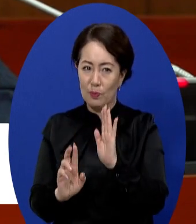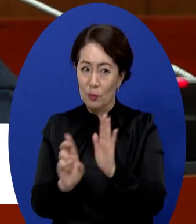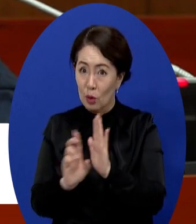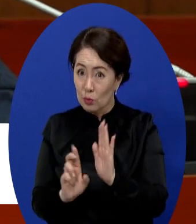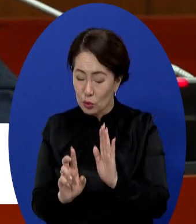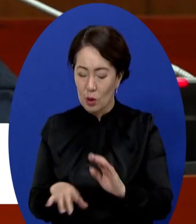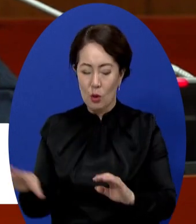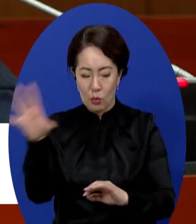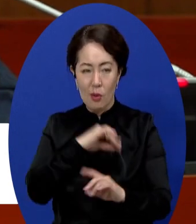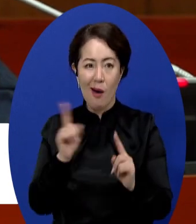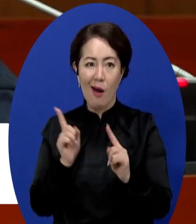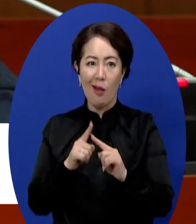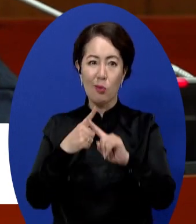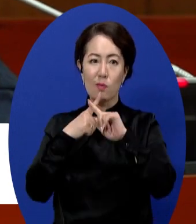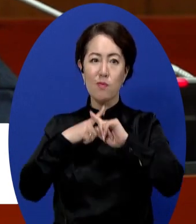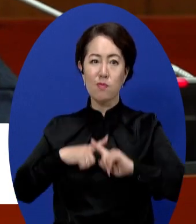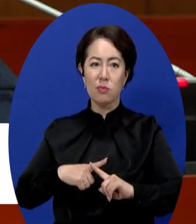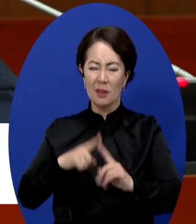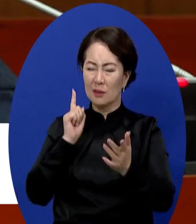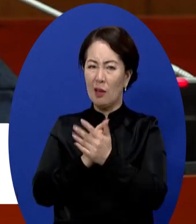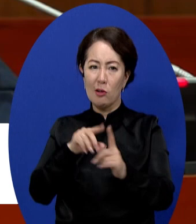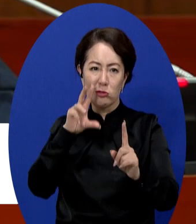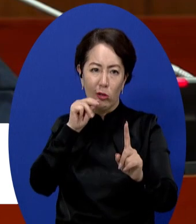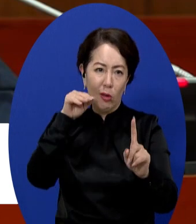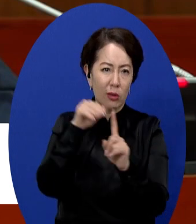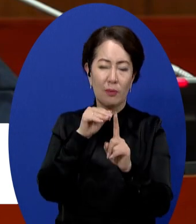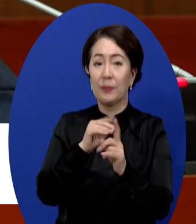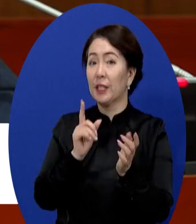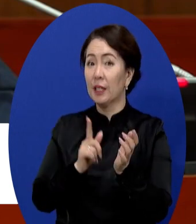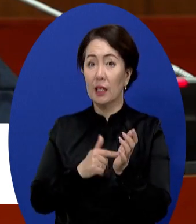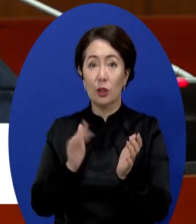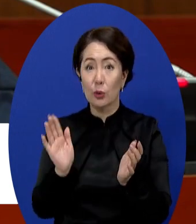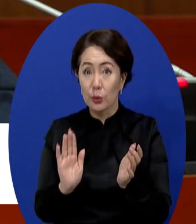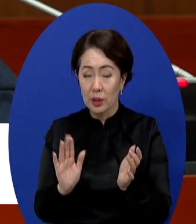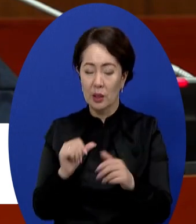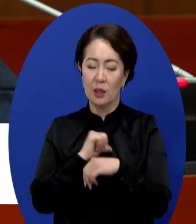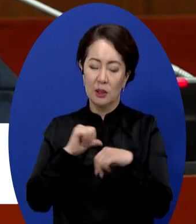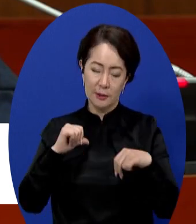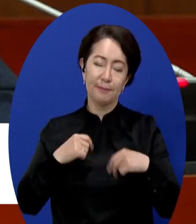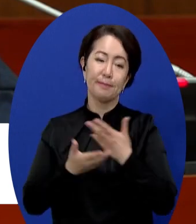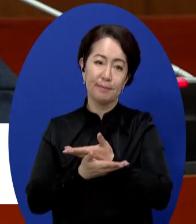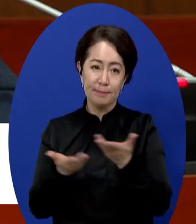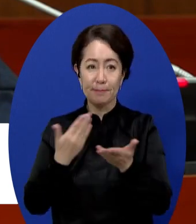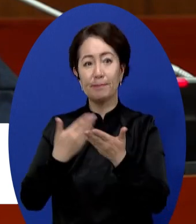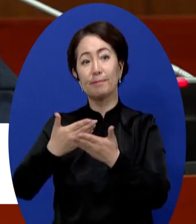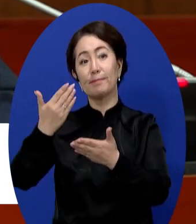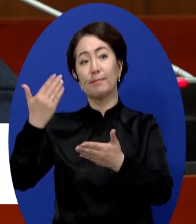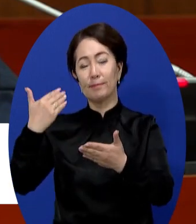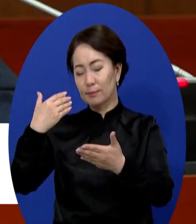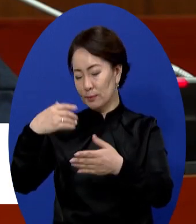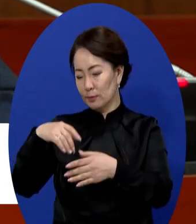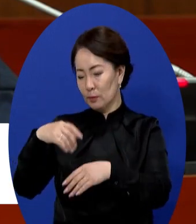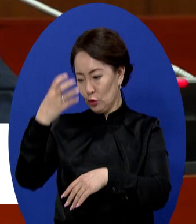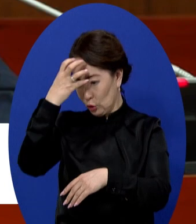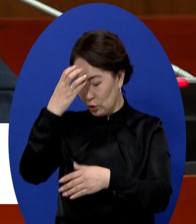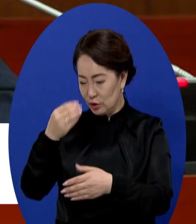хатуу хоригдчих, заавал шаардуул шахуулж явах шаардлага байхгүй учраас иргэд маань өөрсдөө одоо өнгөрсөн хугацаанд төрийн шийдвэрээ дэмжиж ажиллаж ирсэн